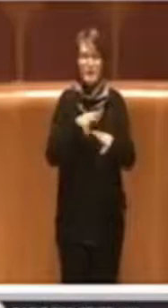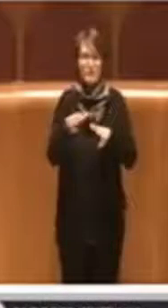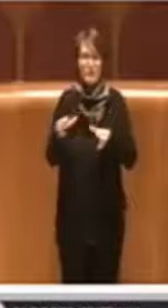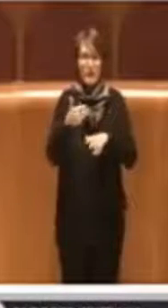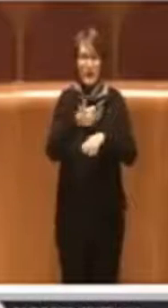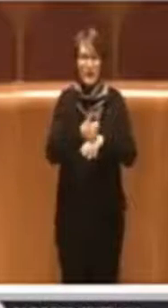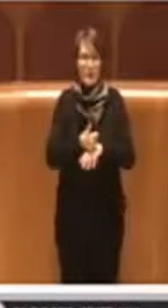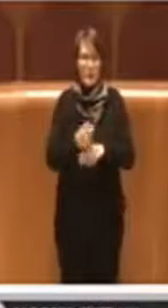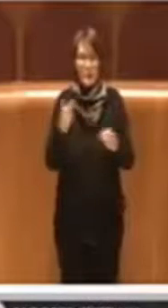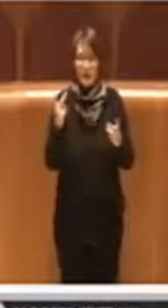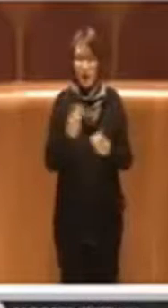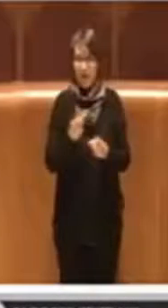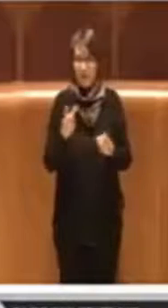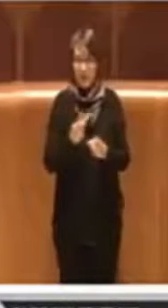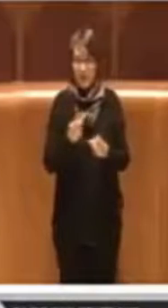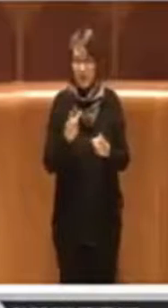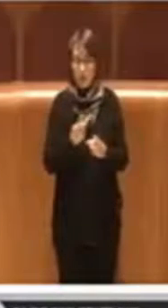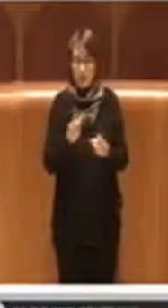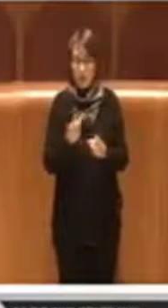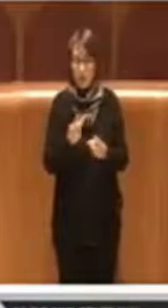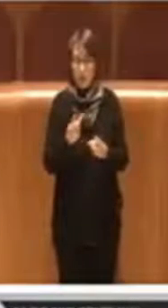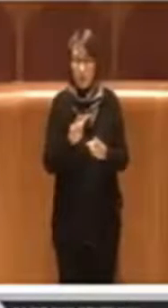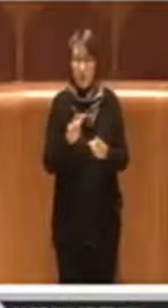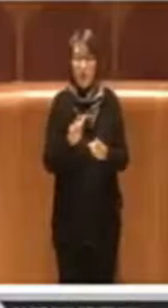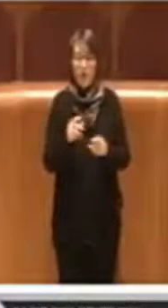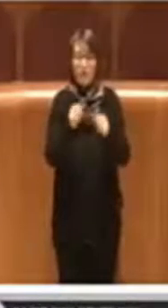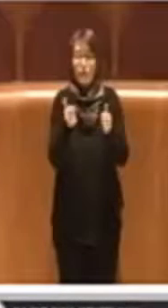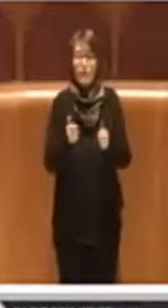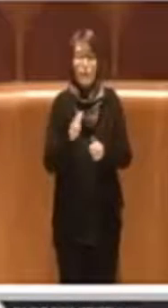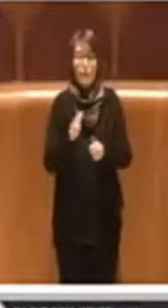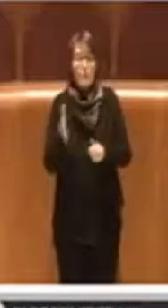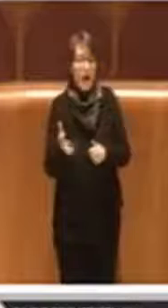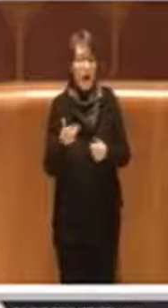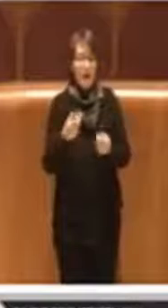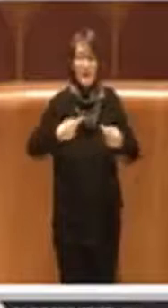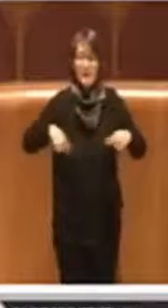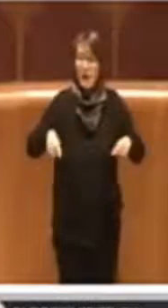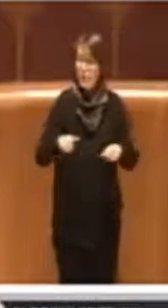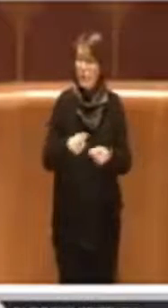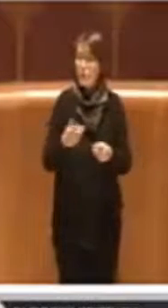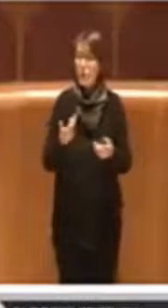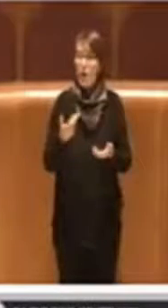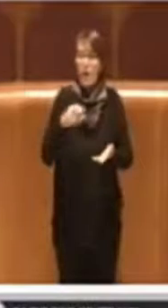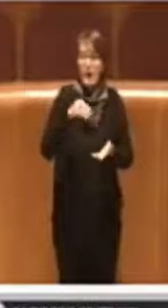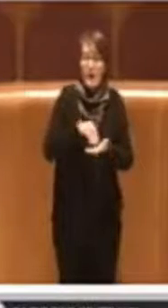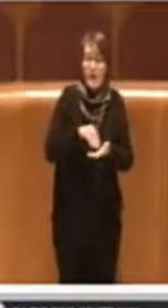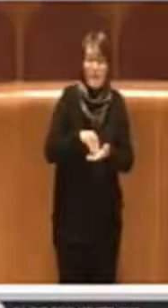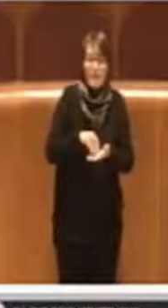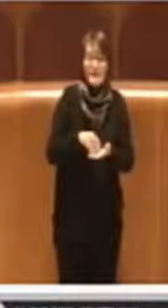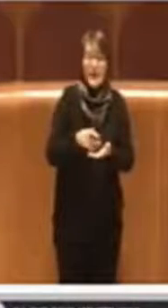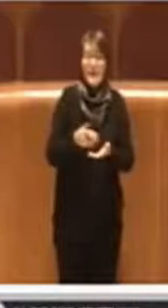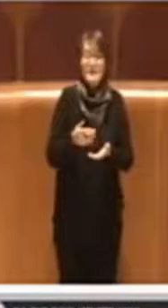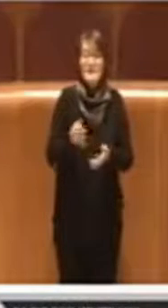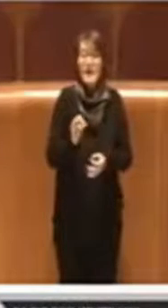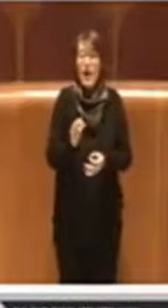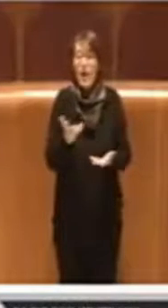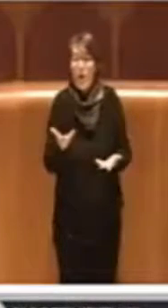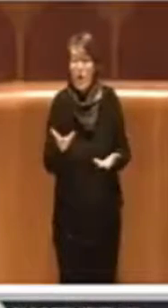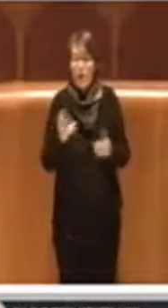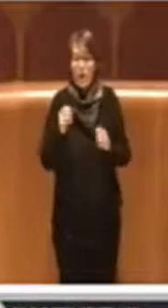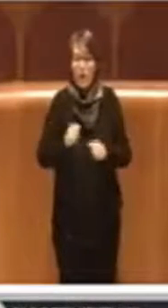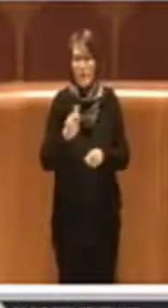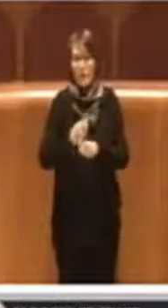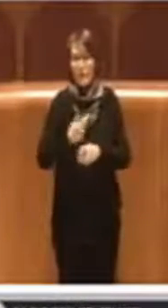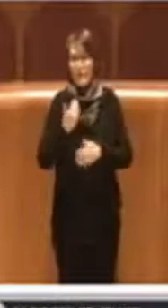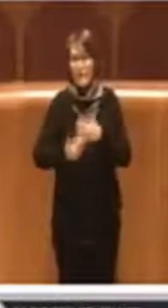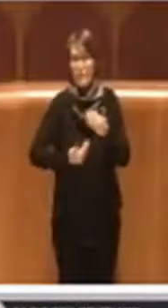altre modalità per riunirci, oltre quella fisica, per poter portare avanti dei provvedimenti anche di bilancio